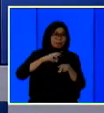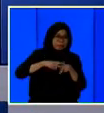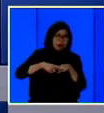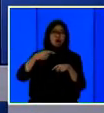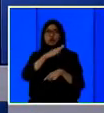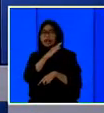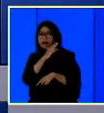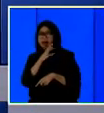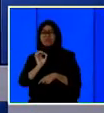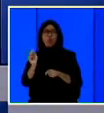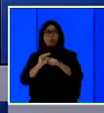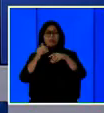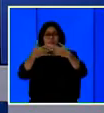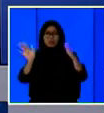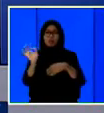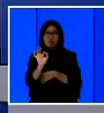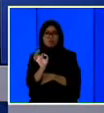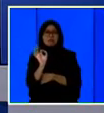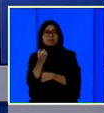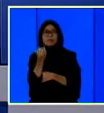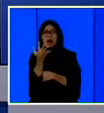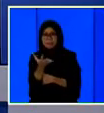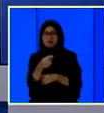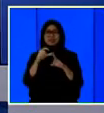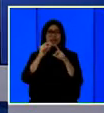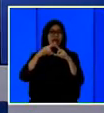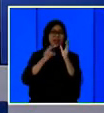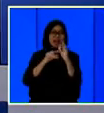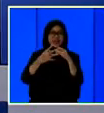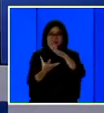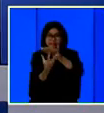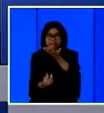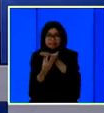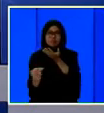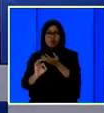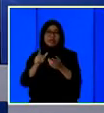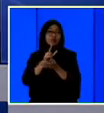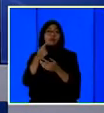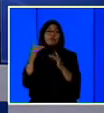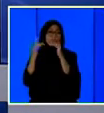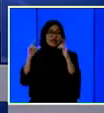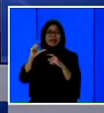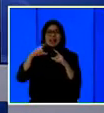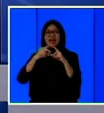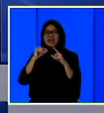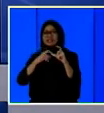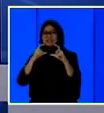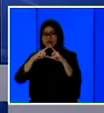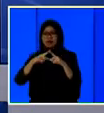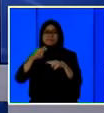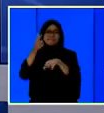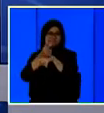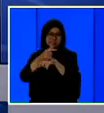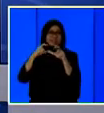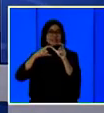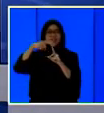dibuka kehilangan puluhan penutup drainase atau gorong-gorongnya. Dan kita ikuti laporan reporter Clarissa Aradia dan juru kamera Steven Anthony